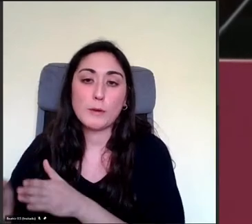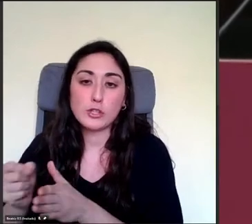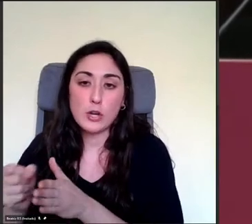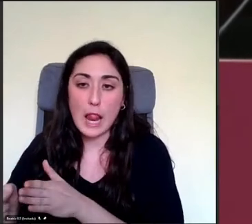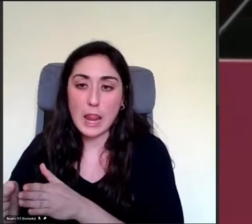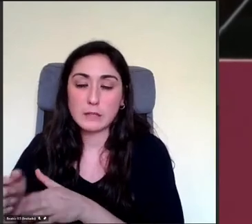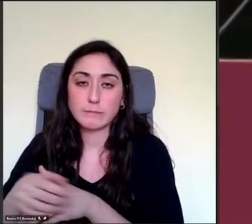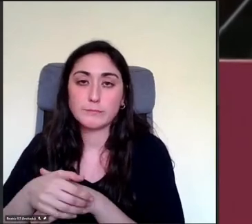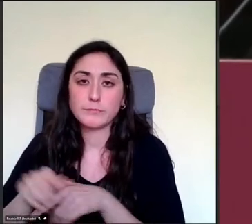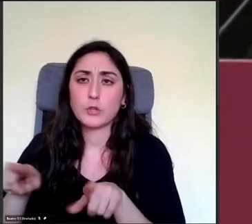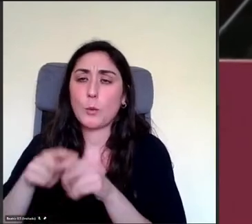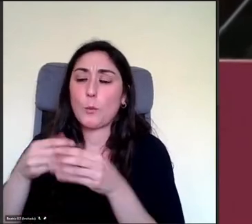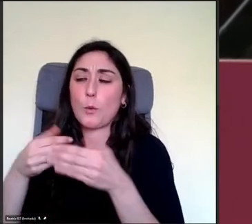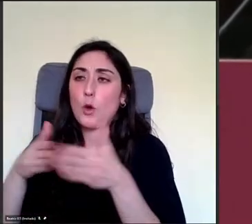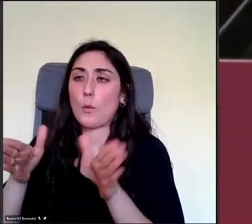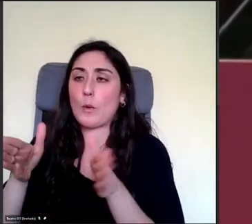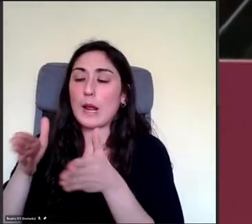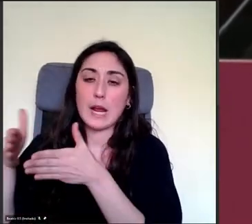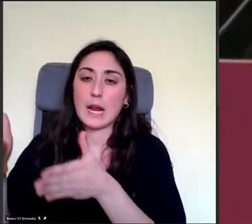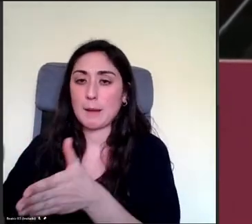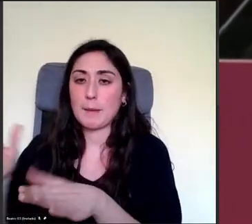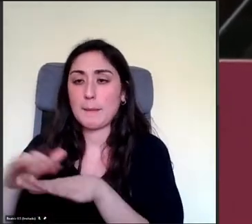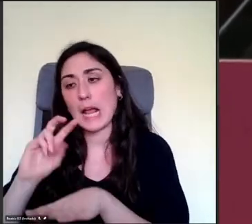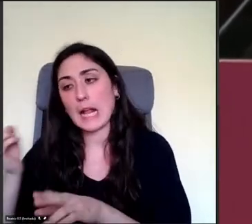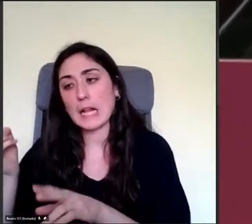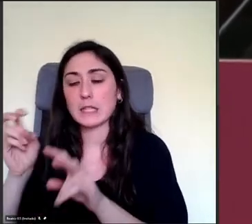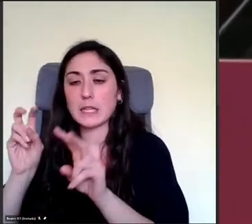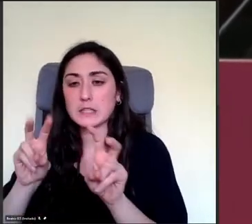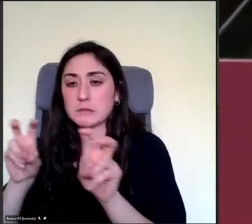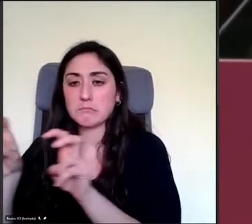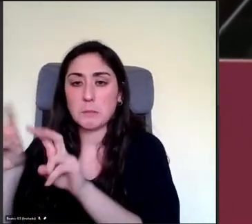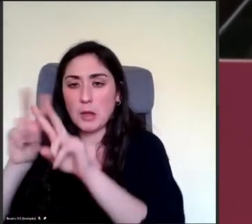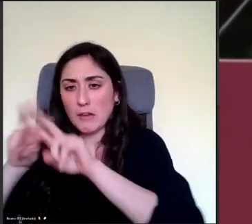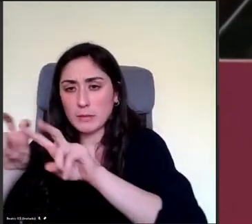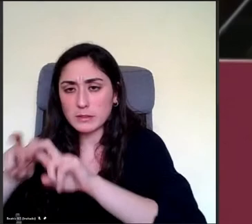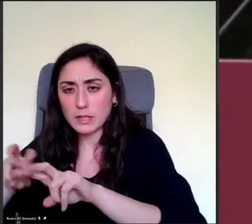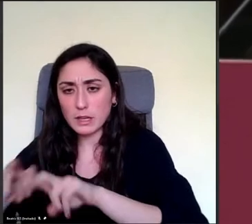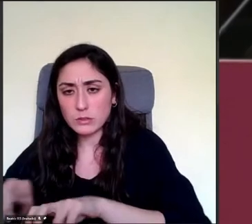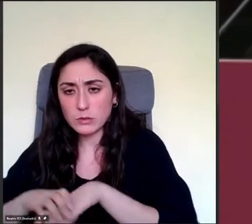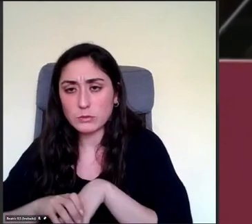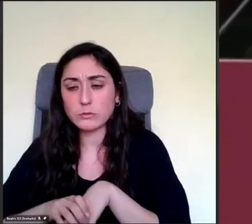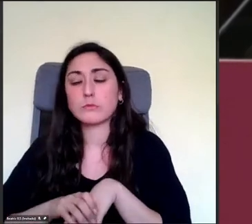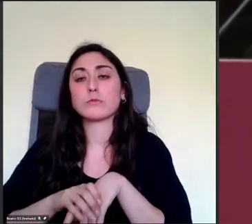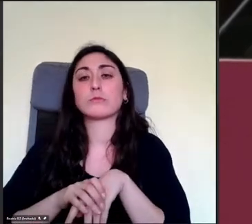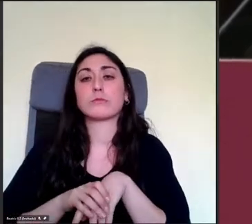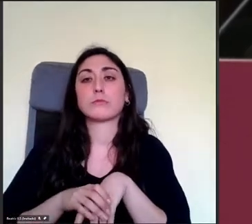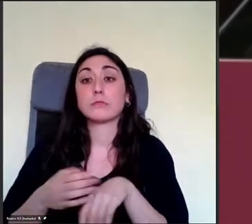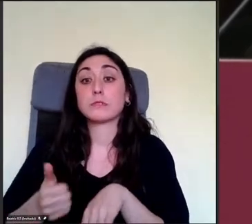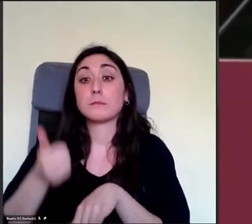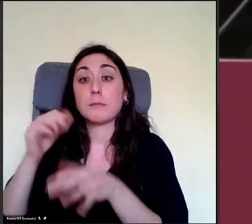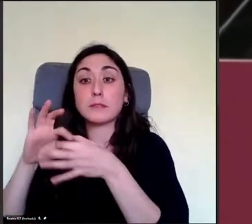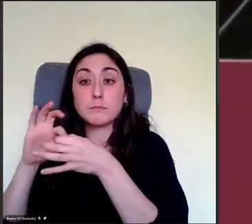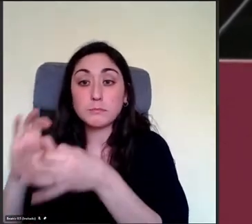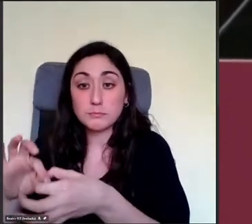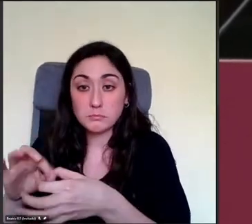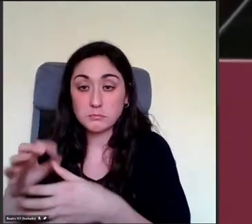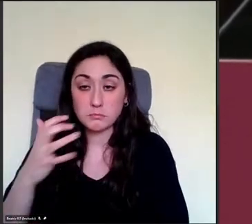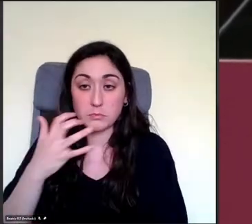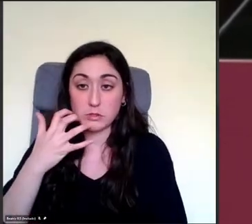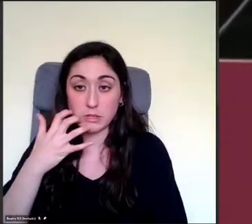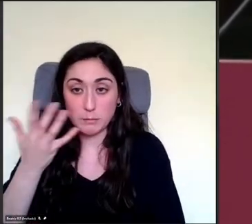camí per a altres investigacions que parlen més de com la